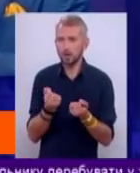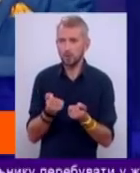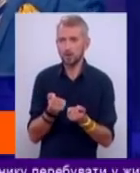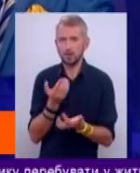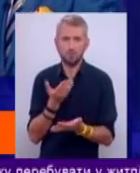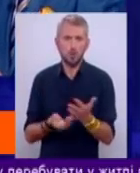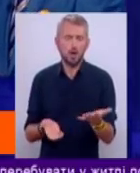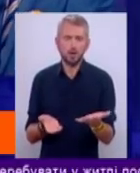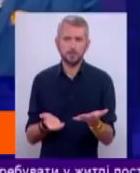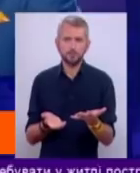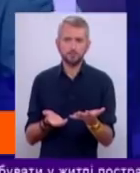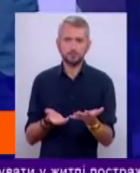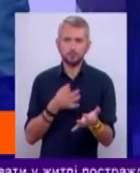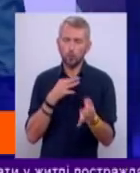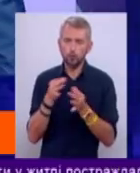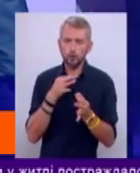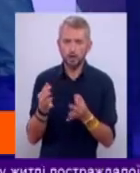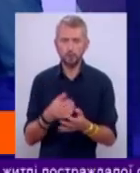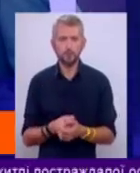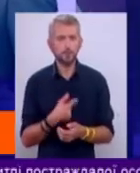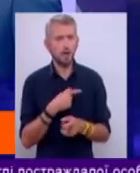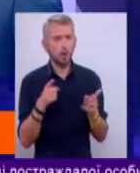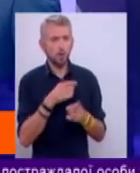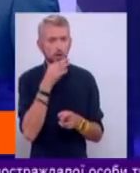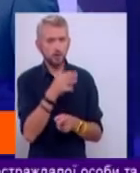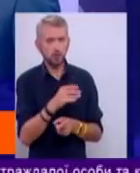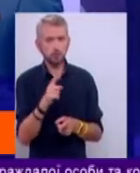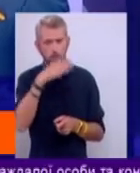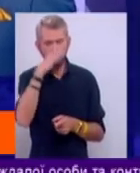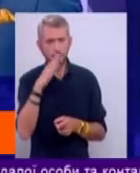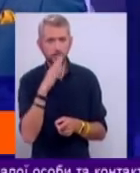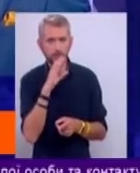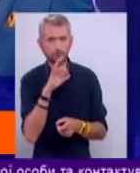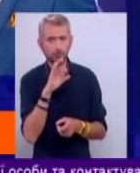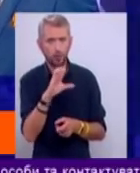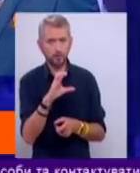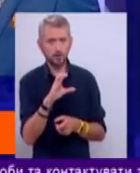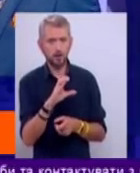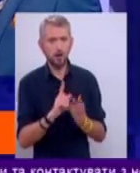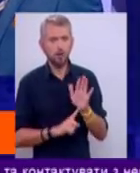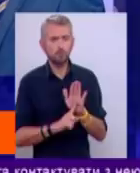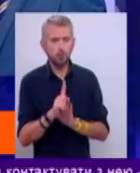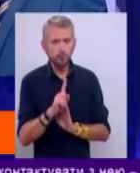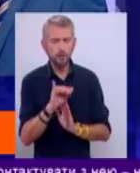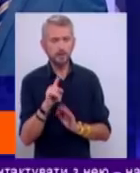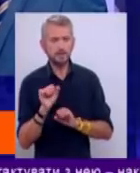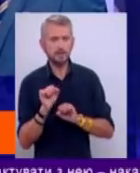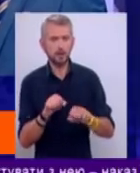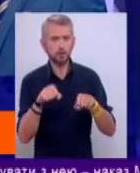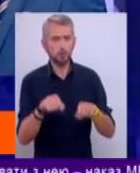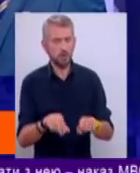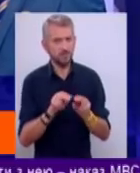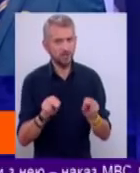бодай ось, хоча б консультативно. Я коротко скажу, що «Батьки СОС» почалися із захисту прав